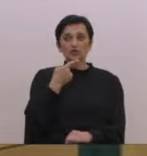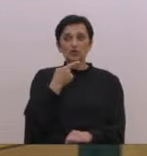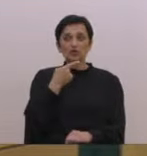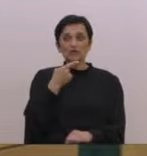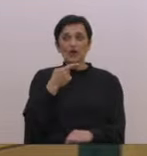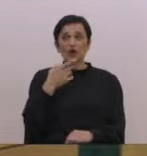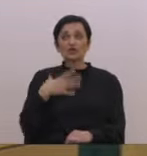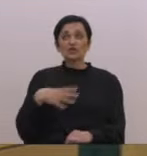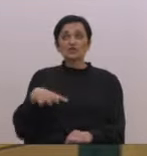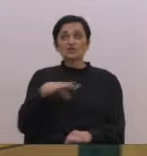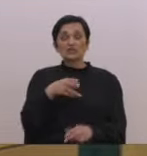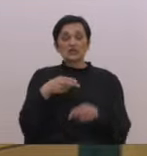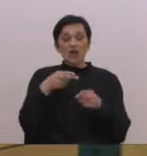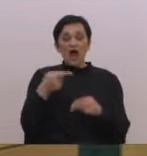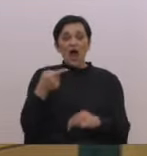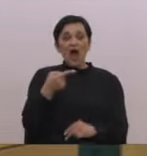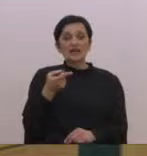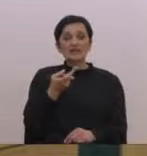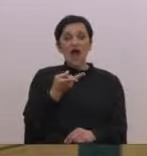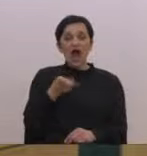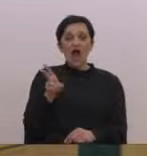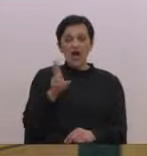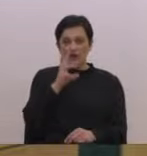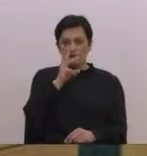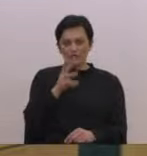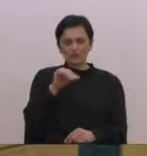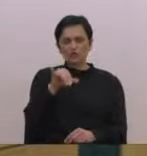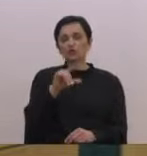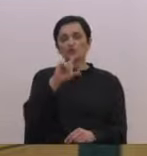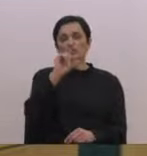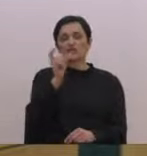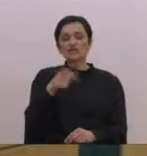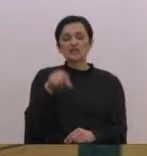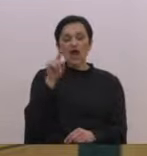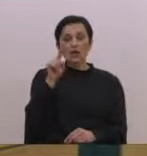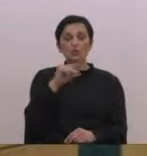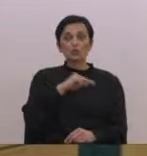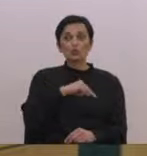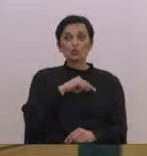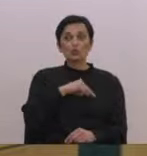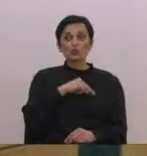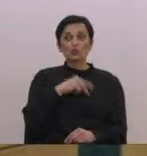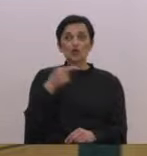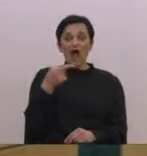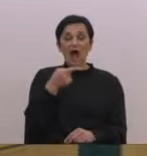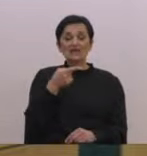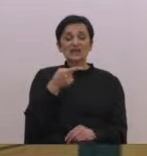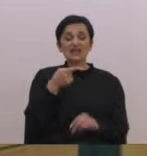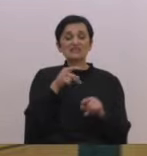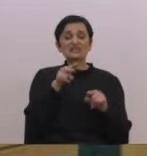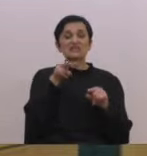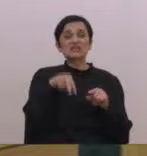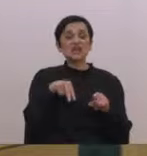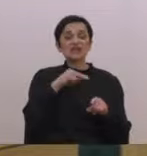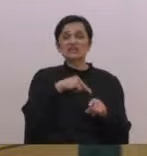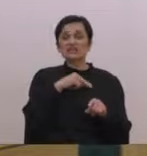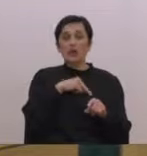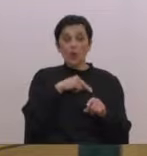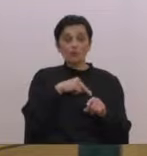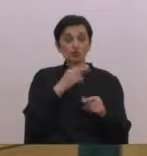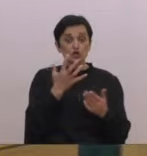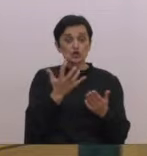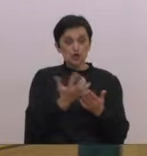ჩამოვიდა საქართველოში, 1000 ევრო ჰქონდა ხელფასი, იტალიაში მუშაობდა, 1000 ლარით, 1000 ლარიანი სამსახურით რო